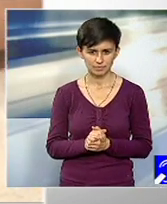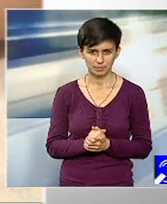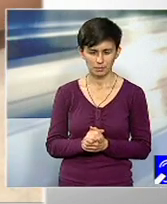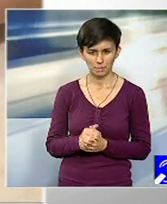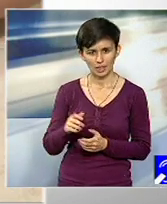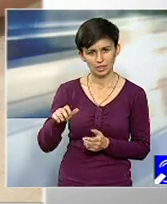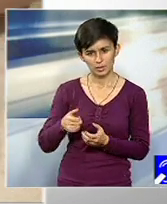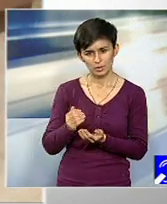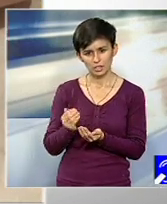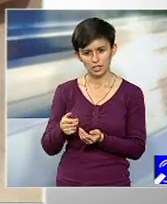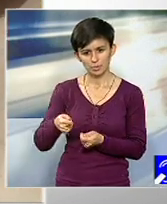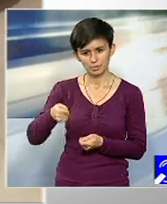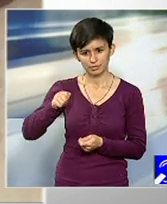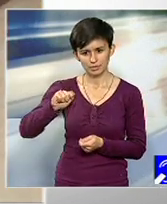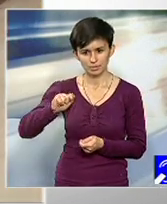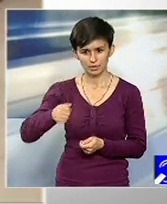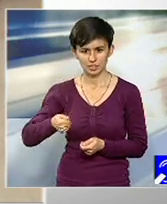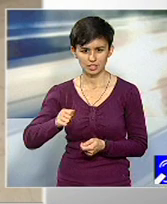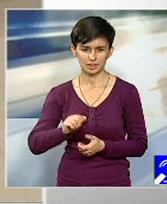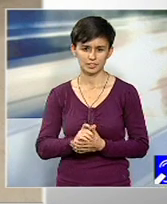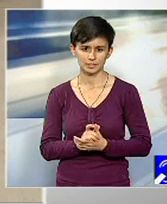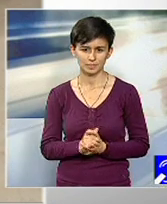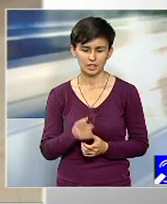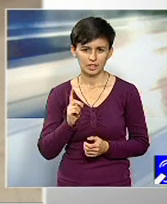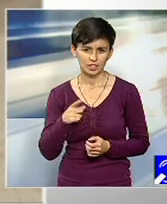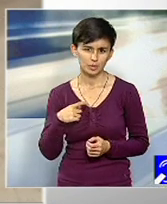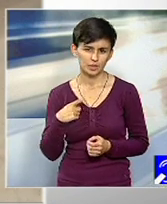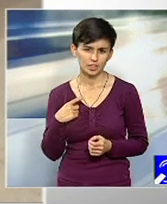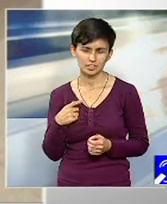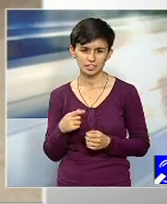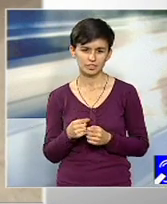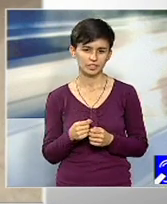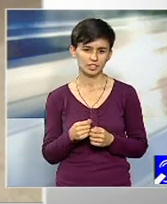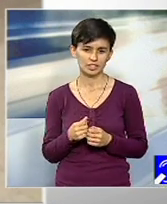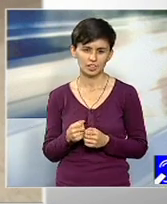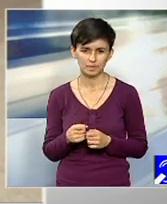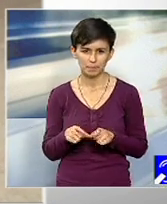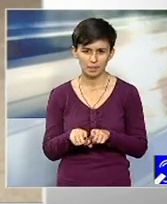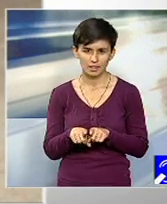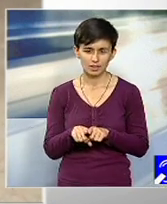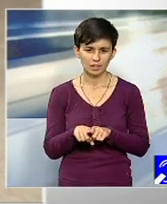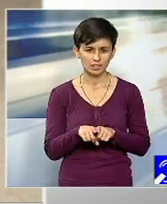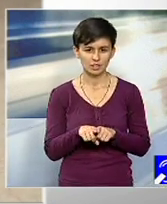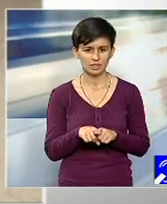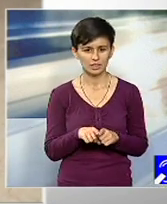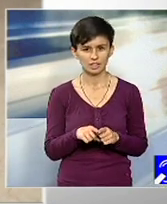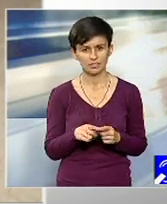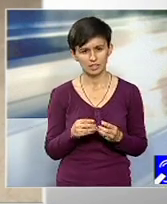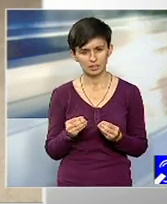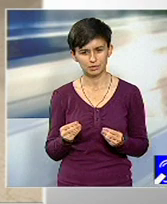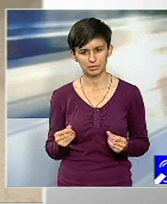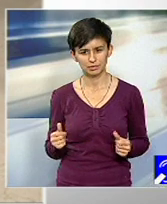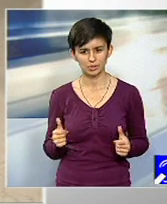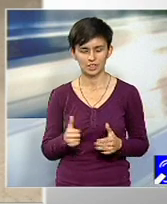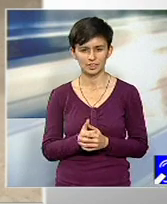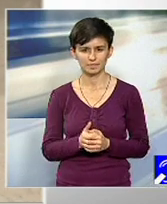cu polonicul. Cu polonicul. Trebuie să fie mai lichid, așa, mai ca o smântână, înțelegi? Da, moale. Este. Și ești